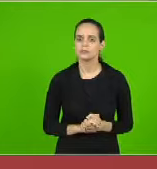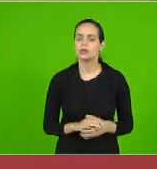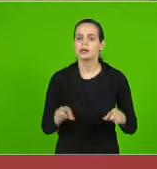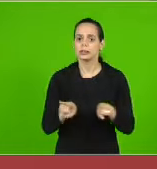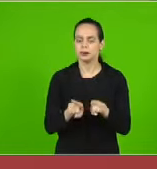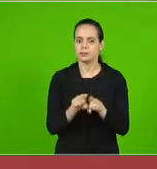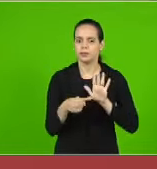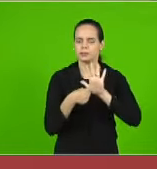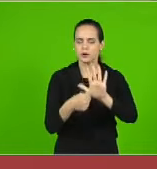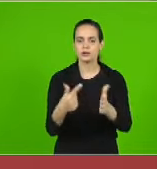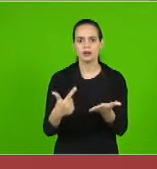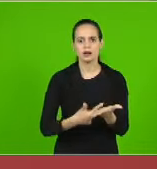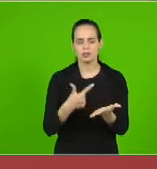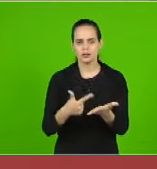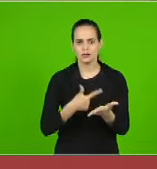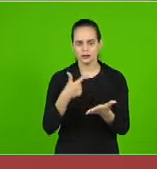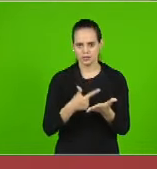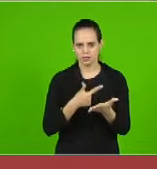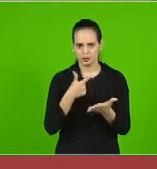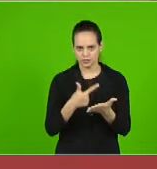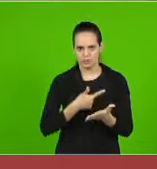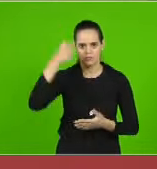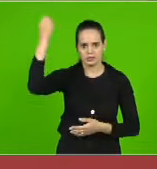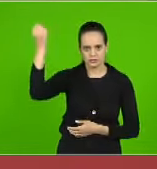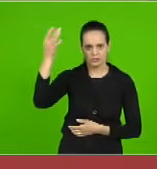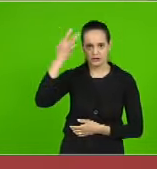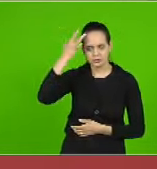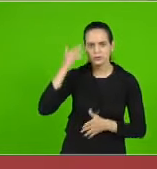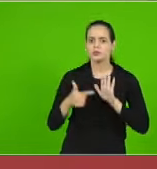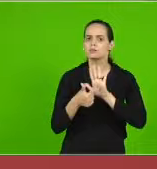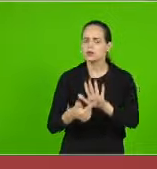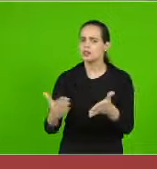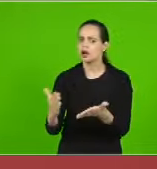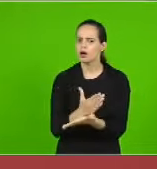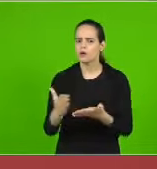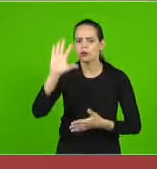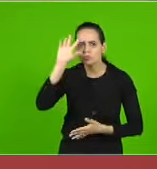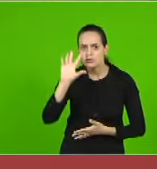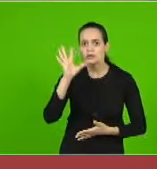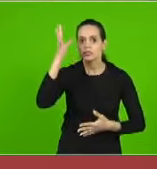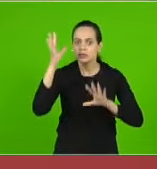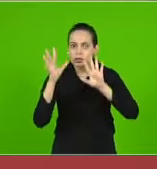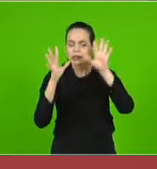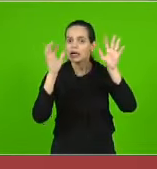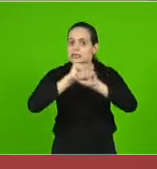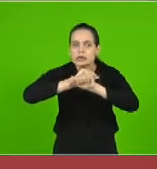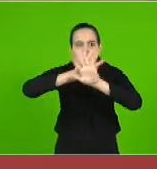книги Откровения. Мы укажем на некоторые знамения, видимые в